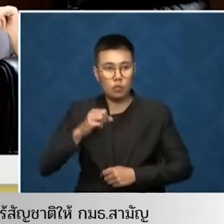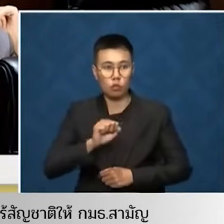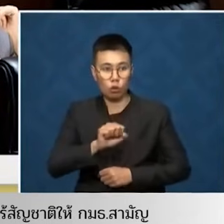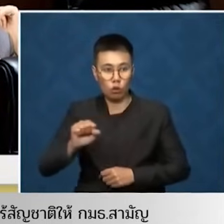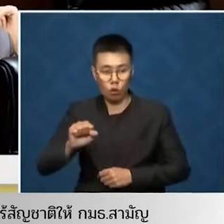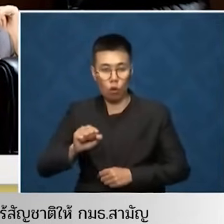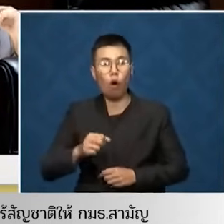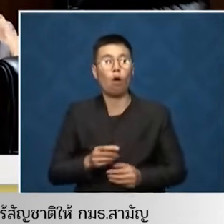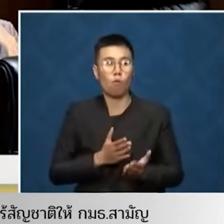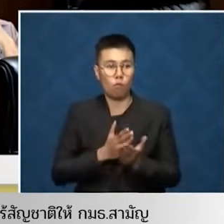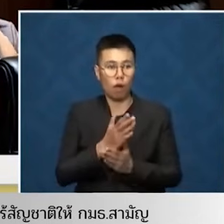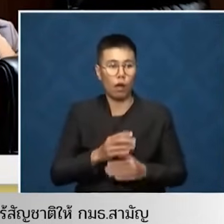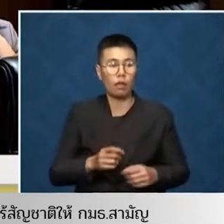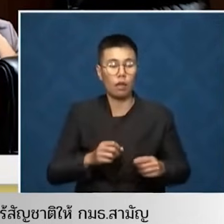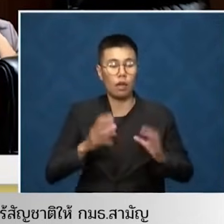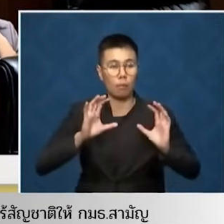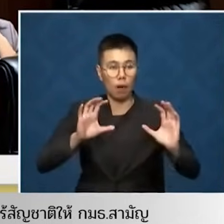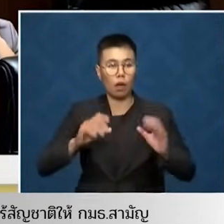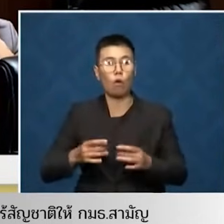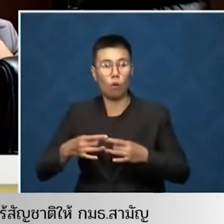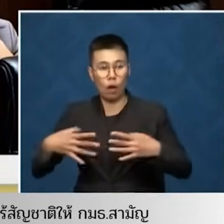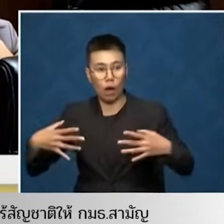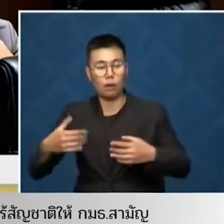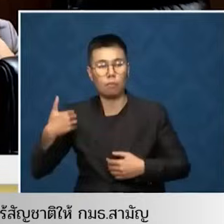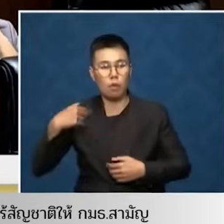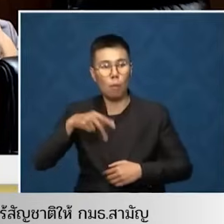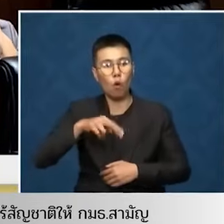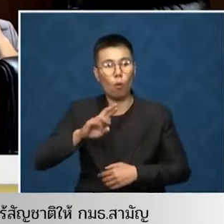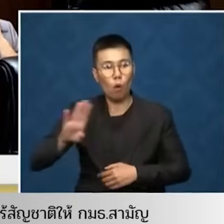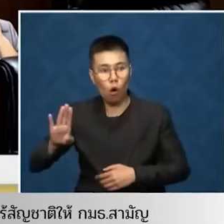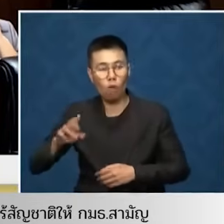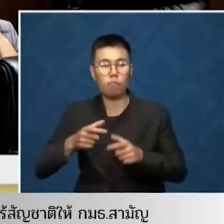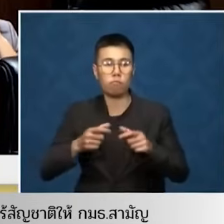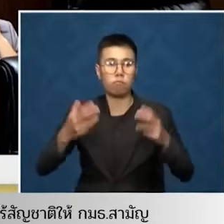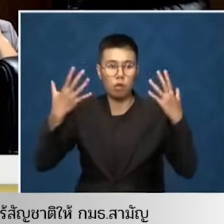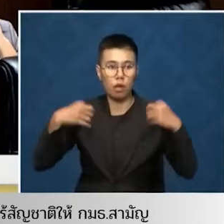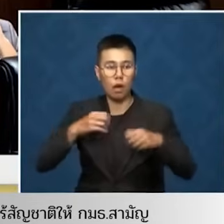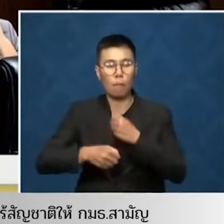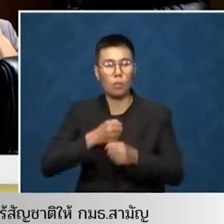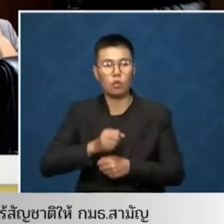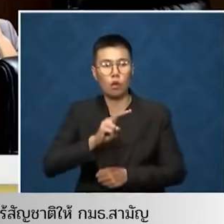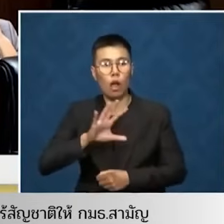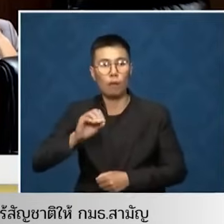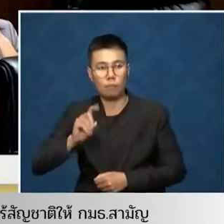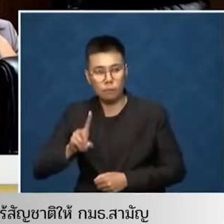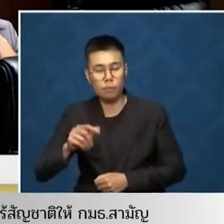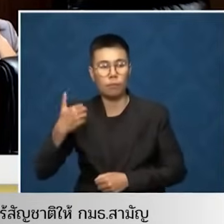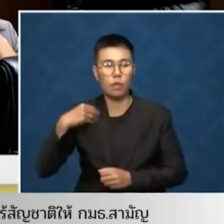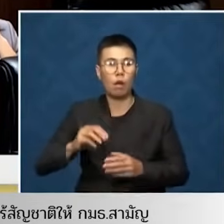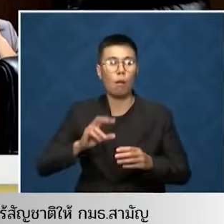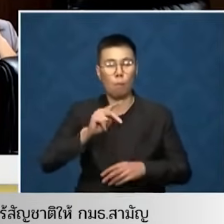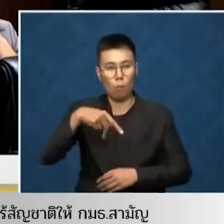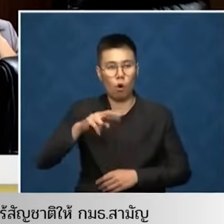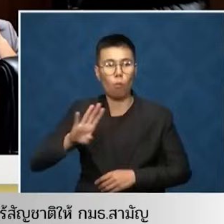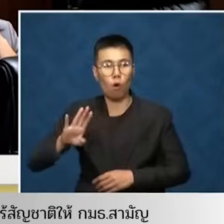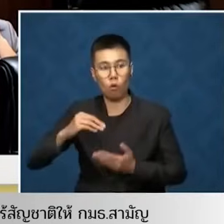เป็นฝั่งรัฐบาลหรือฝ่ายค้านก็ได้ยกตัวอย่างพวกพ.ร.บ.สัญชาติพุทธศักราช2551พ.ร.บ.การศึกษาแห่งชาติพุทธศัก